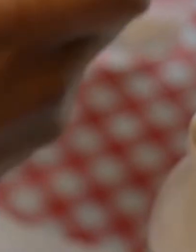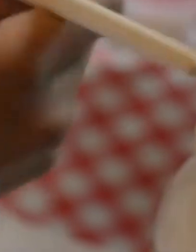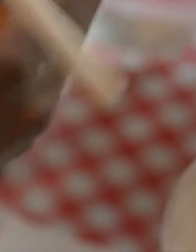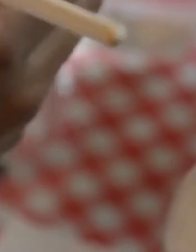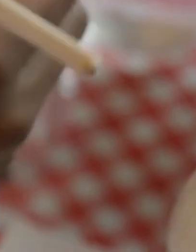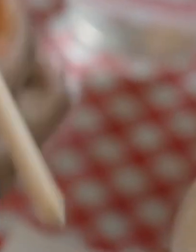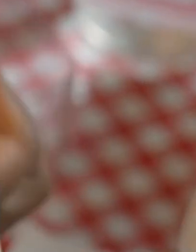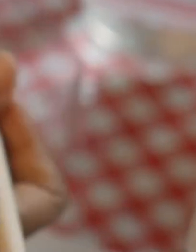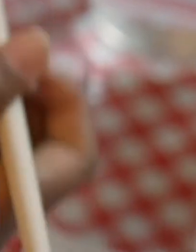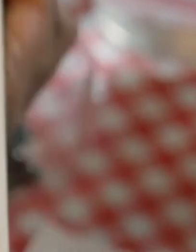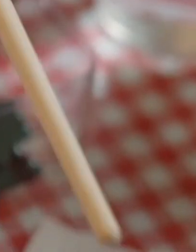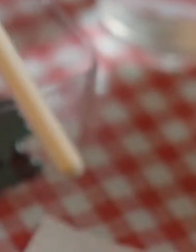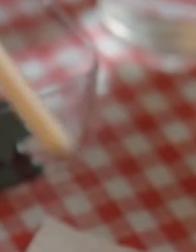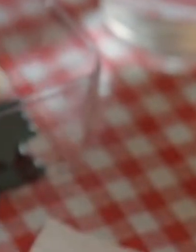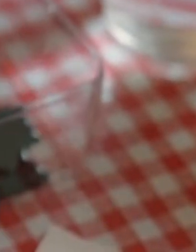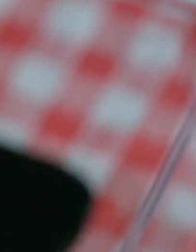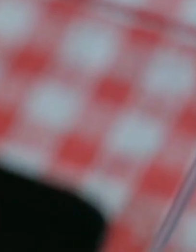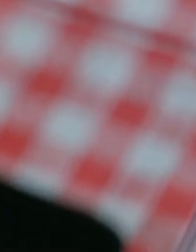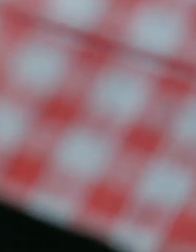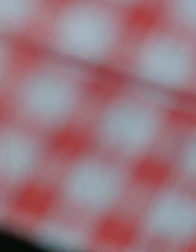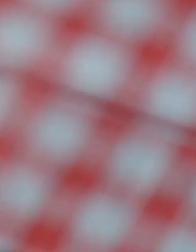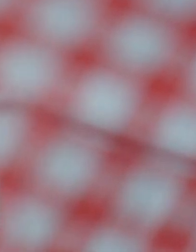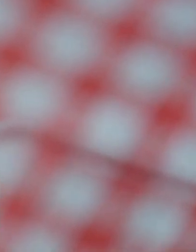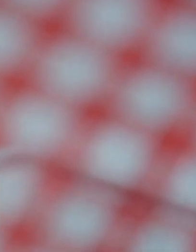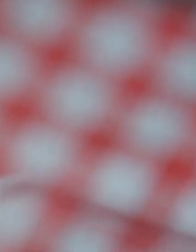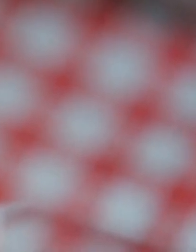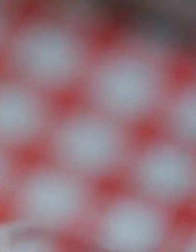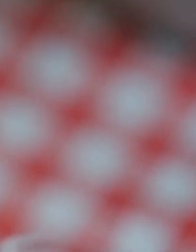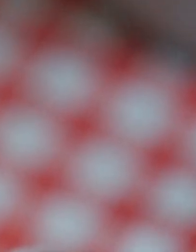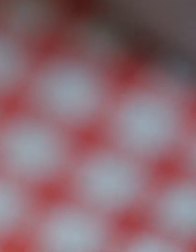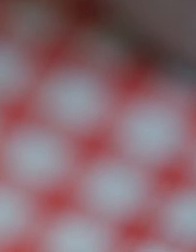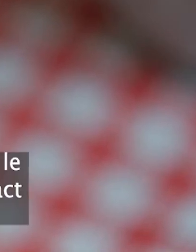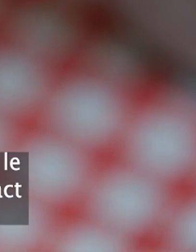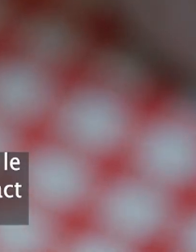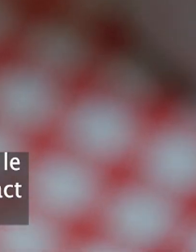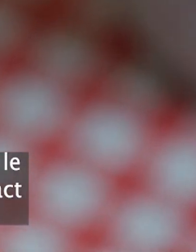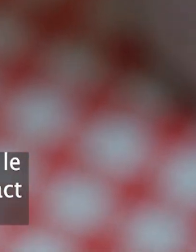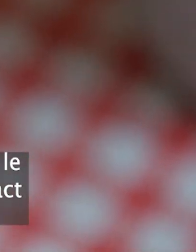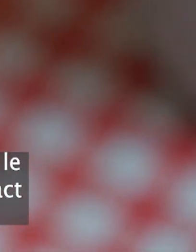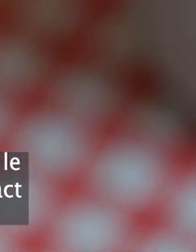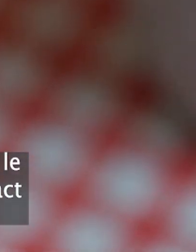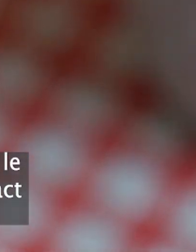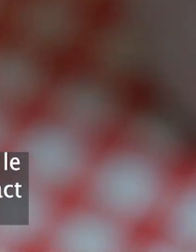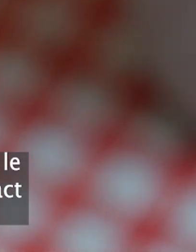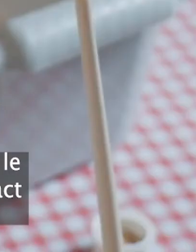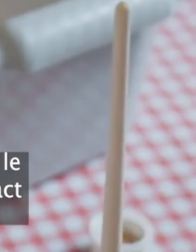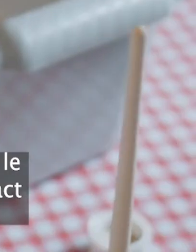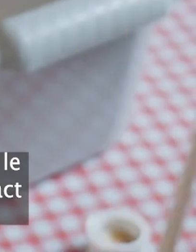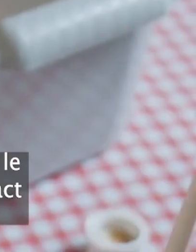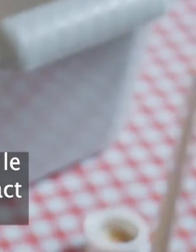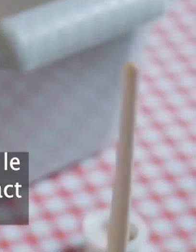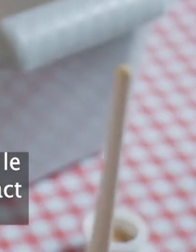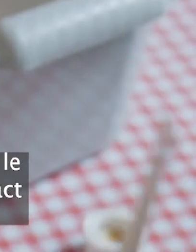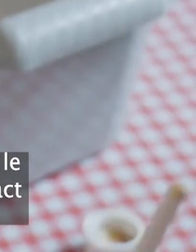Pour les pointes, je les peins au pinceau, sans forcément en mettre trop d'un coup. Le brou de noix, c'est très très liquide,